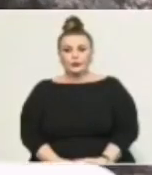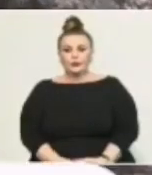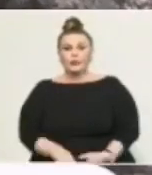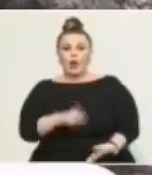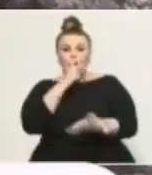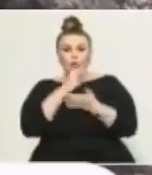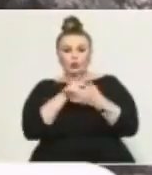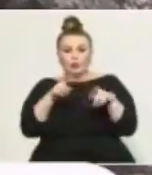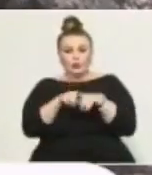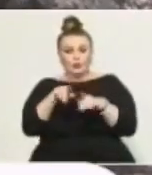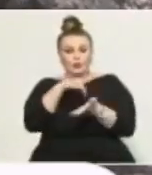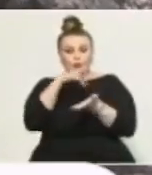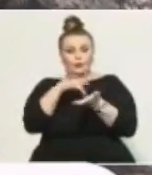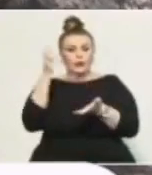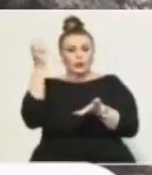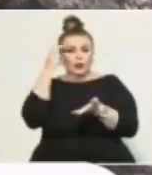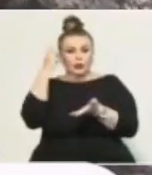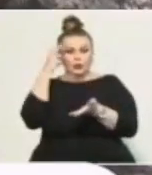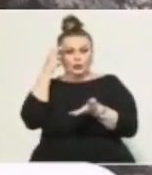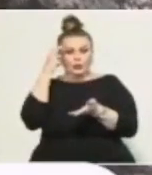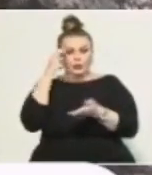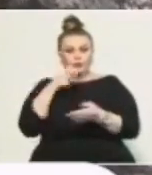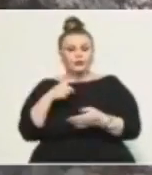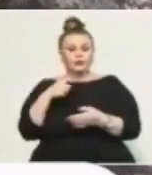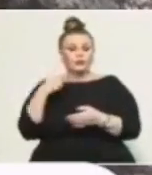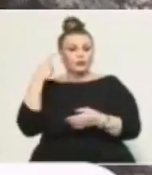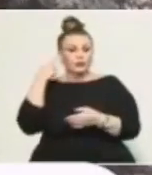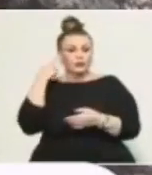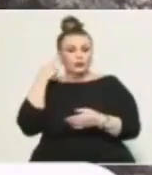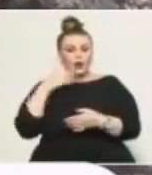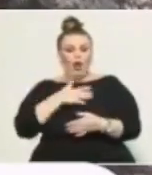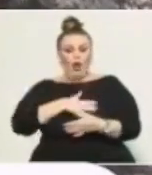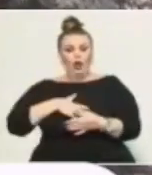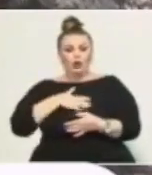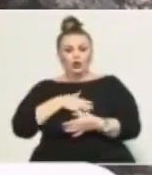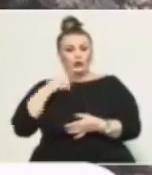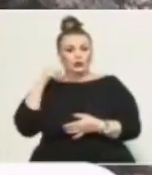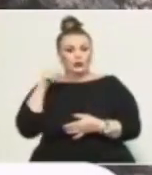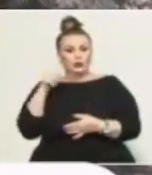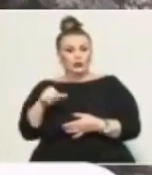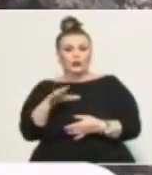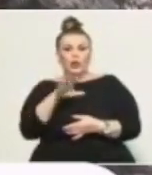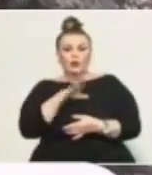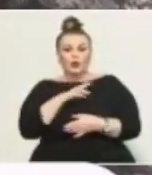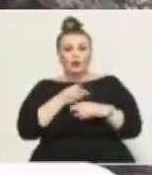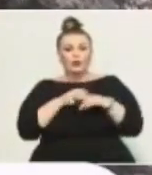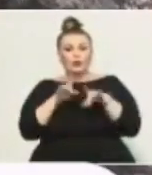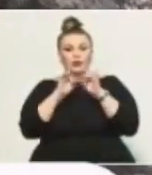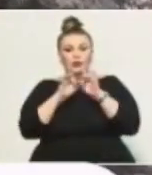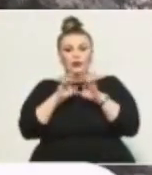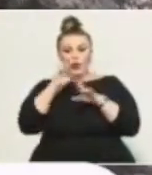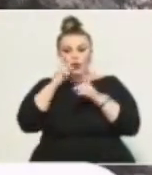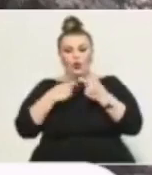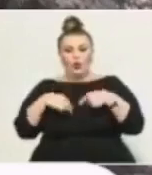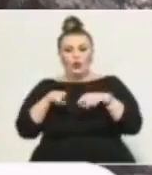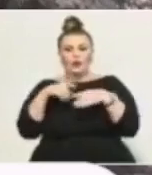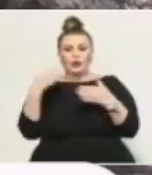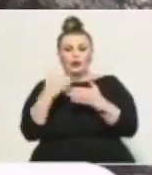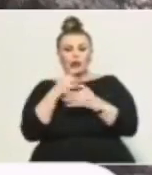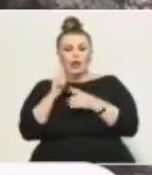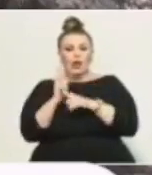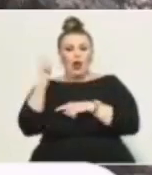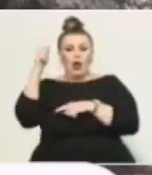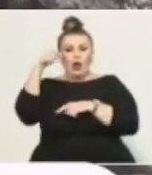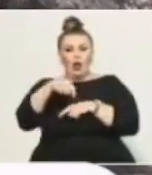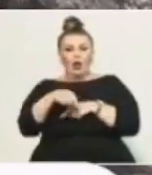Gördüyünüz kimi paytaxt Kiyevdə yenə də həyəcan siqnalı çalınır və bu o deməkdir ki, ölkə ərazisinə yenidən raket